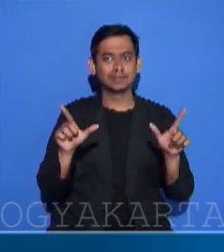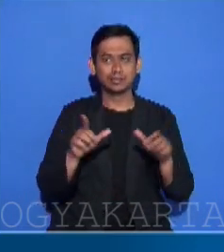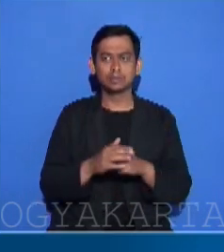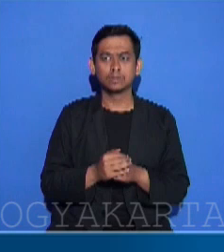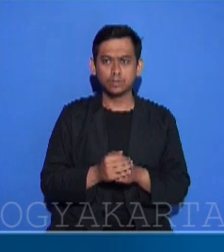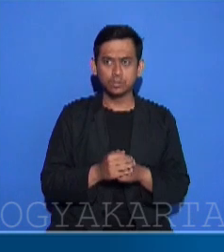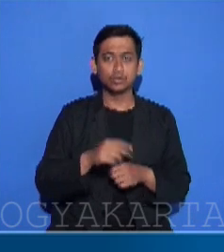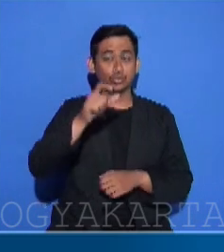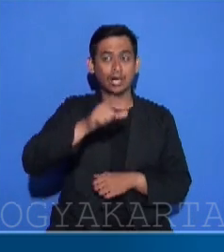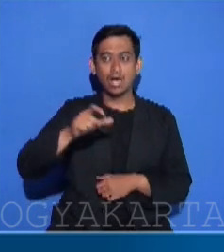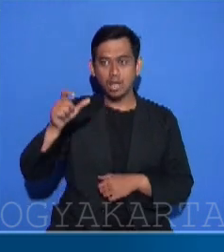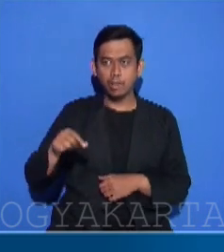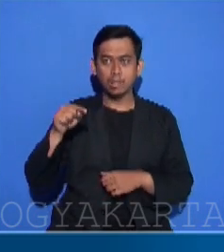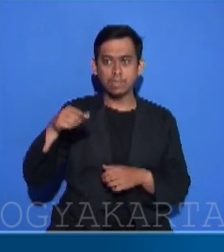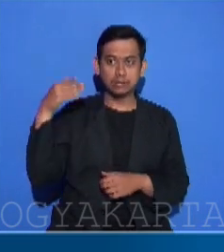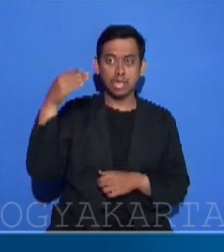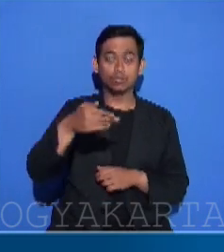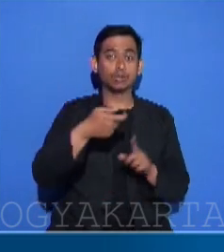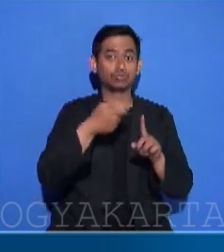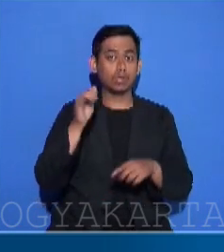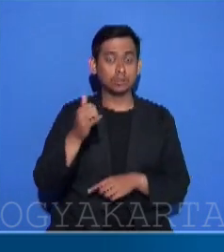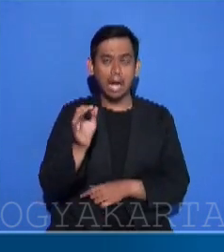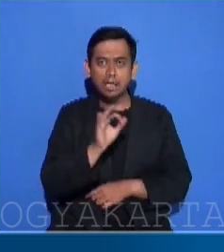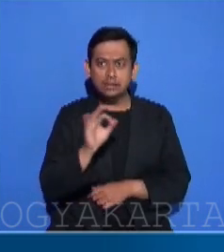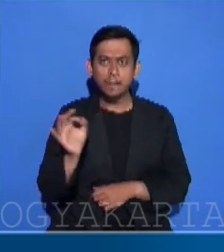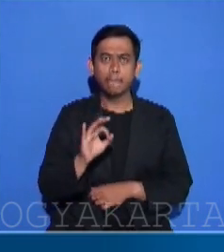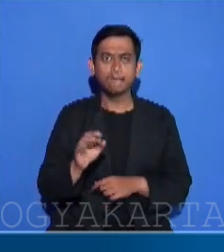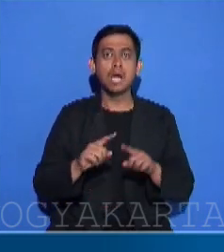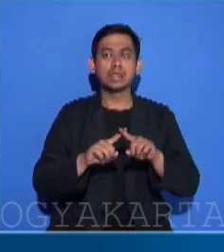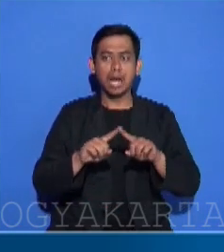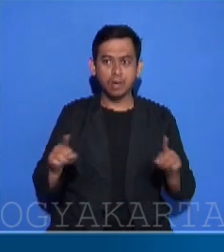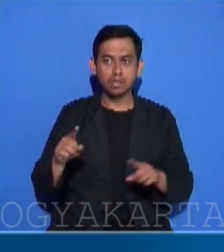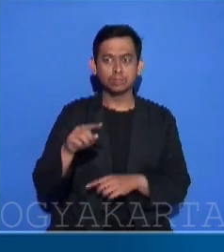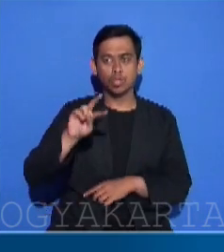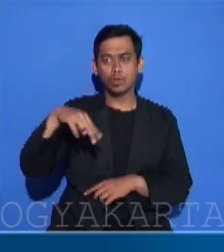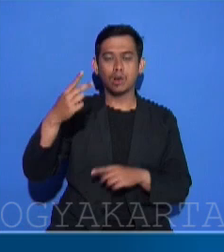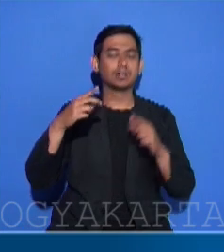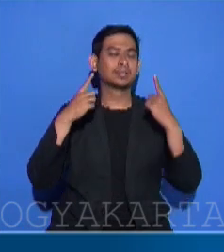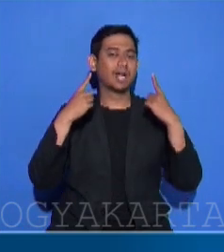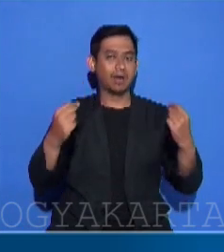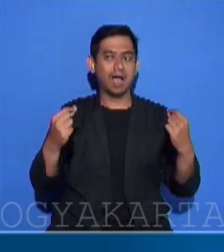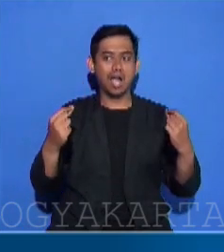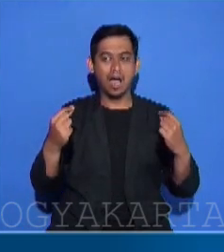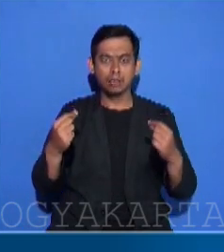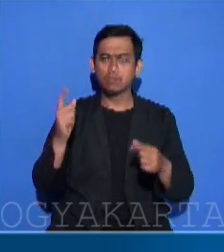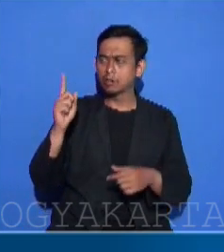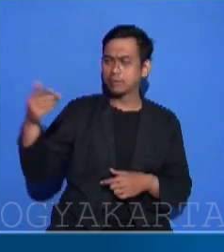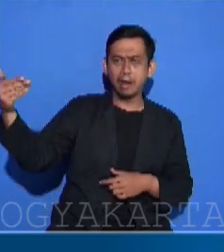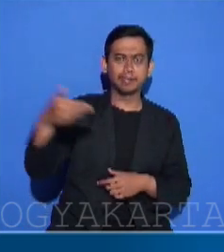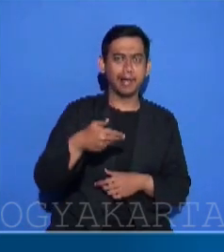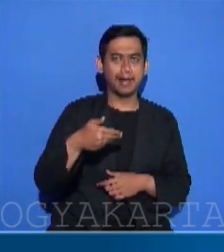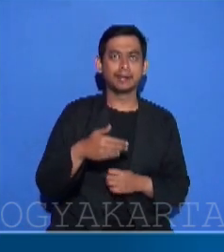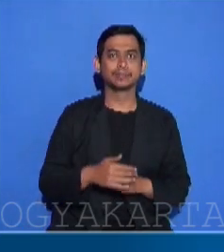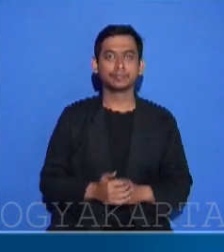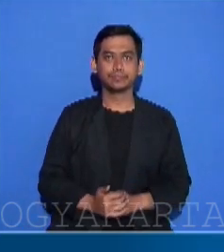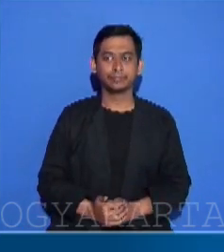kasus ini tak hanya datang dari DIY dan sekitarnya, namun juga dari luar Jawa hingga Papua. Salah satu korban,